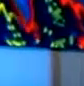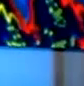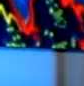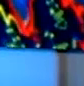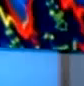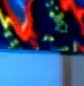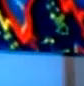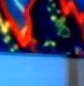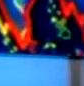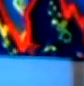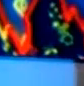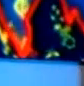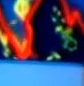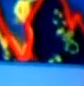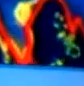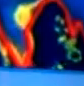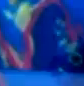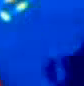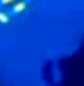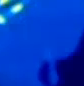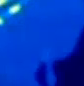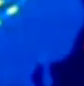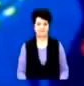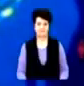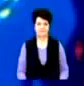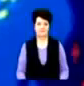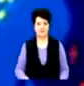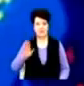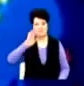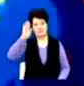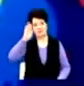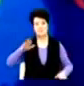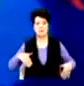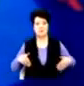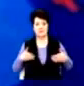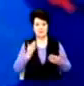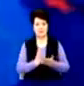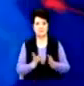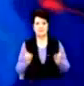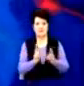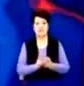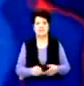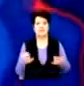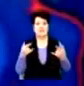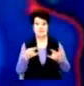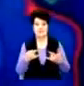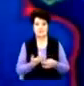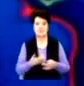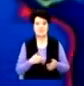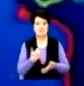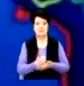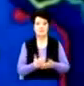Stela Dănilă vă prezintă telejurnalul doamnelor domnilor bună seara și bine v am regăsit la telejurnal